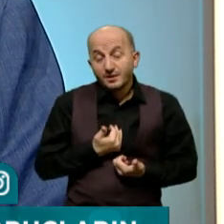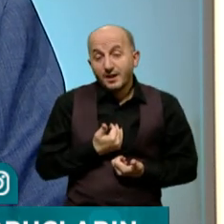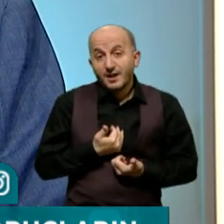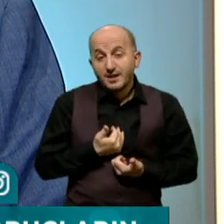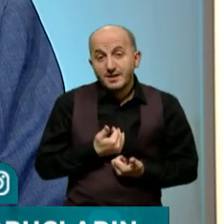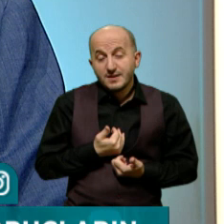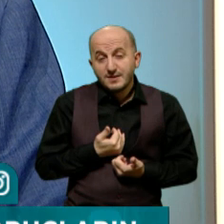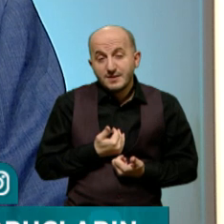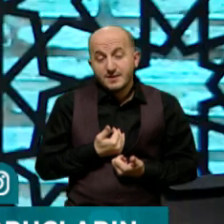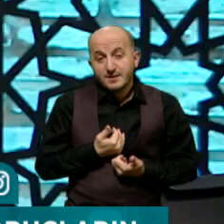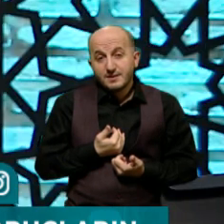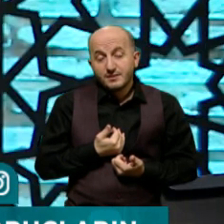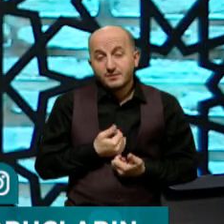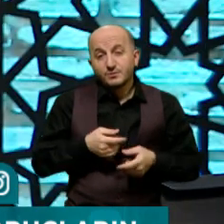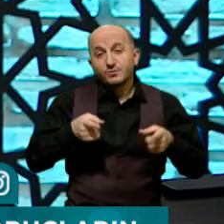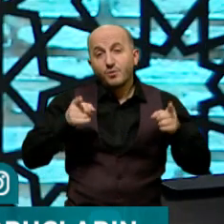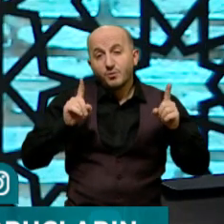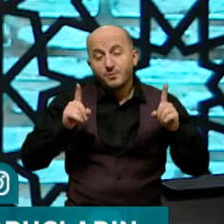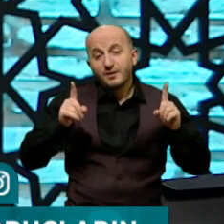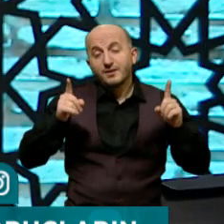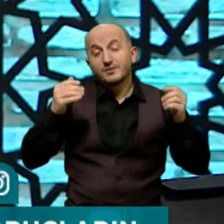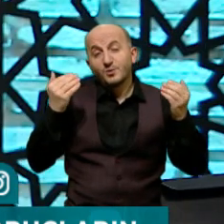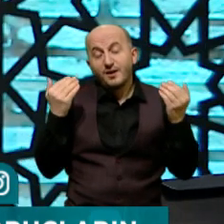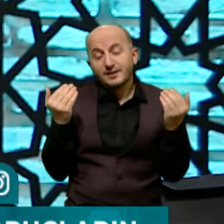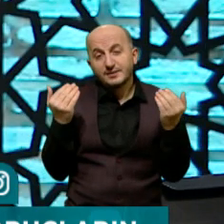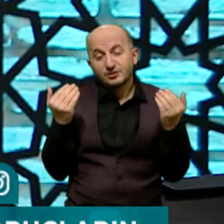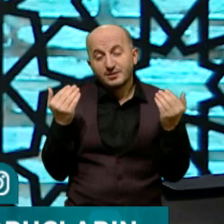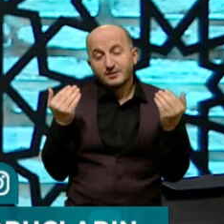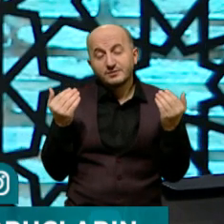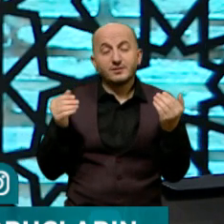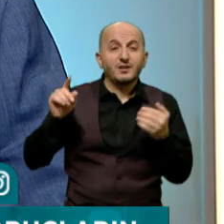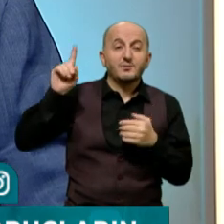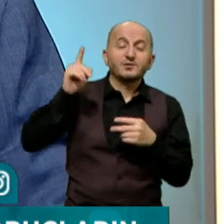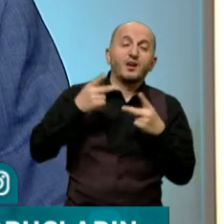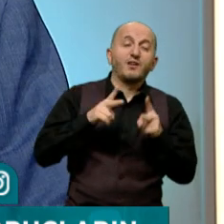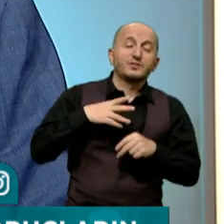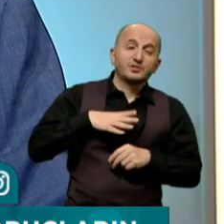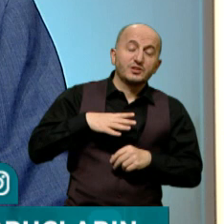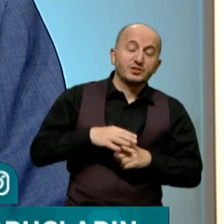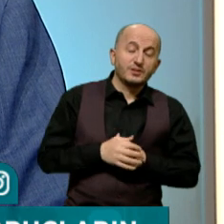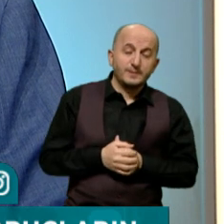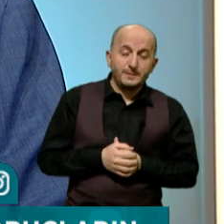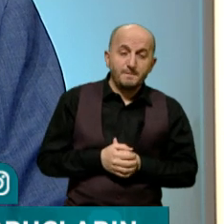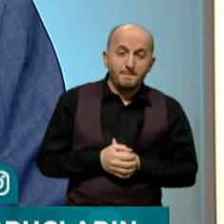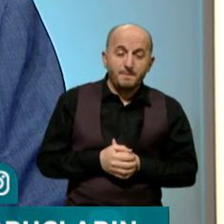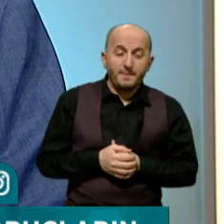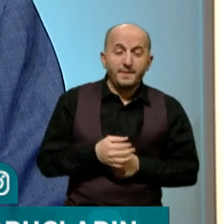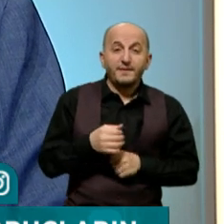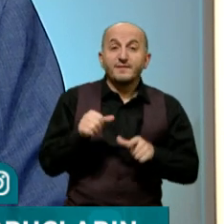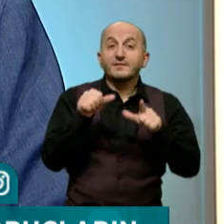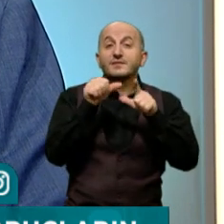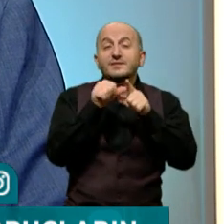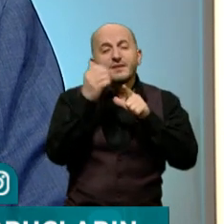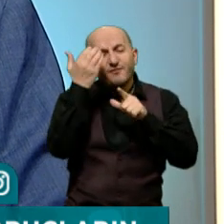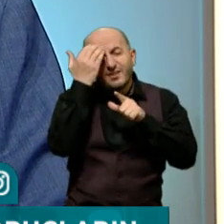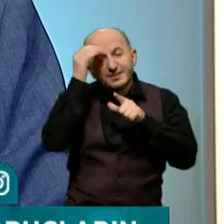da söyleyeceğimiz tevbe istiğfar edecek, dua edecek, Cenab-ı Hak'tan af dileyecek. Yani zaten fidye, fitre